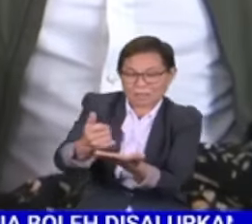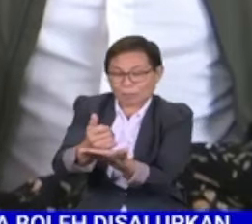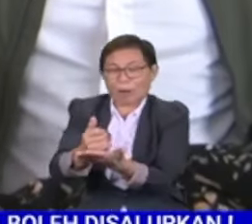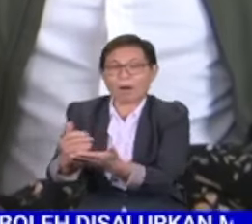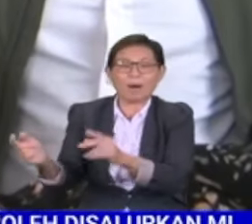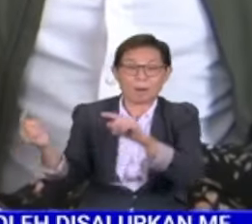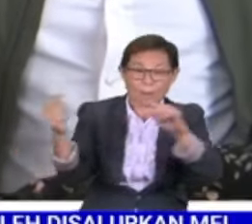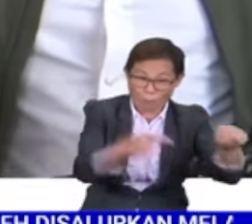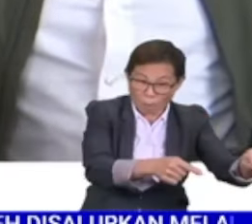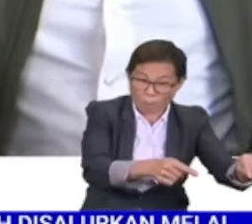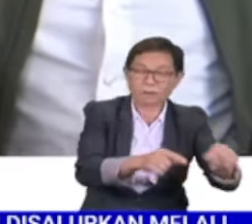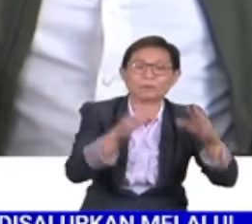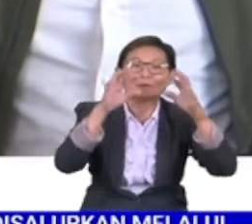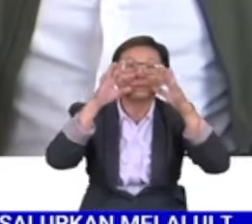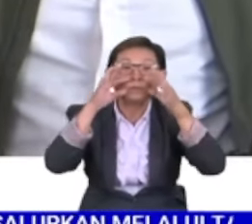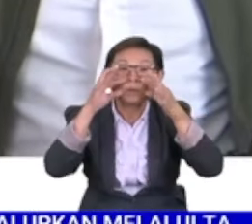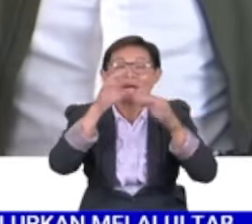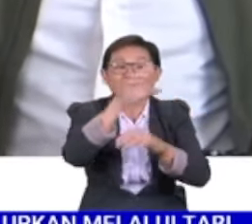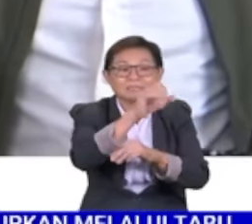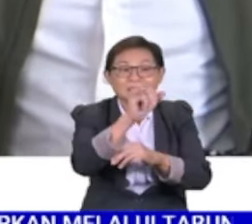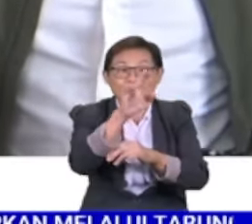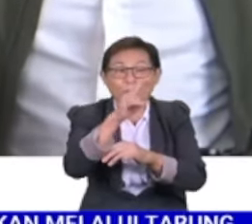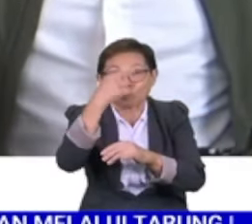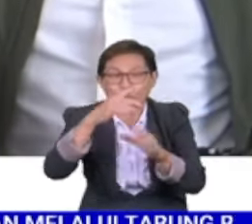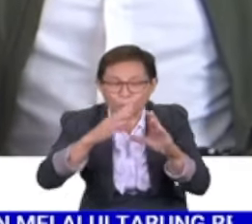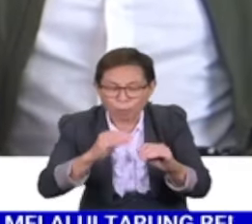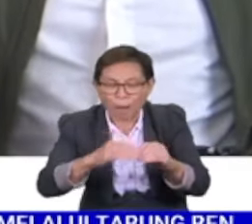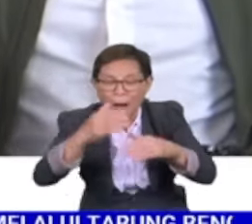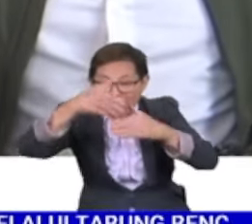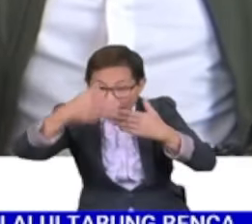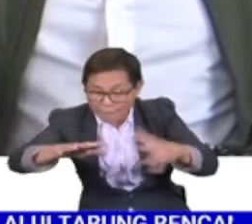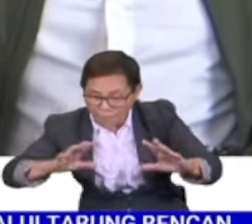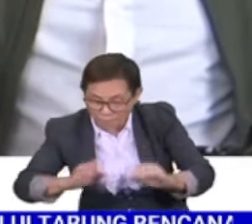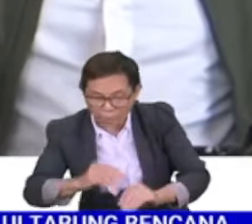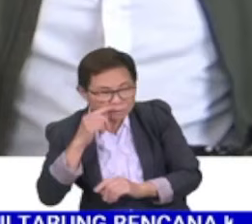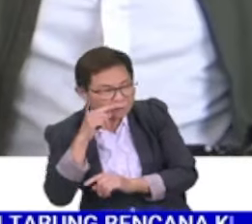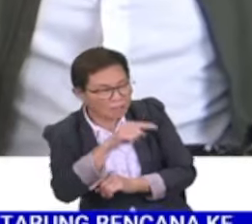Sibu supaya lepas mesyuarat mereka akan dapat lihat